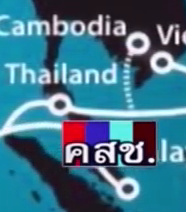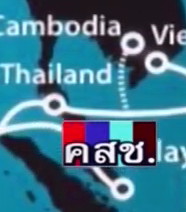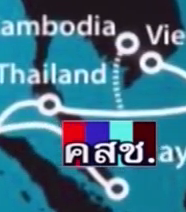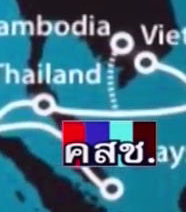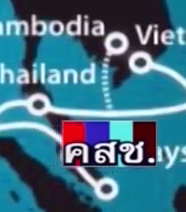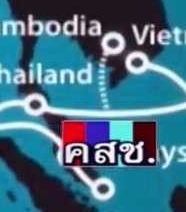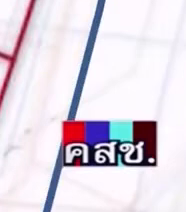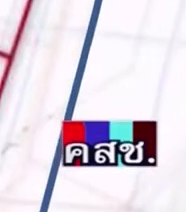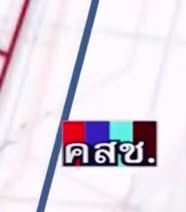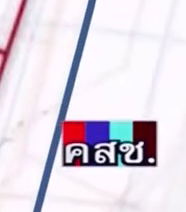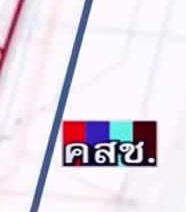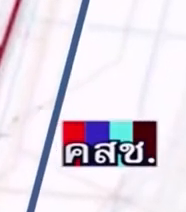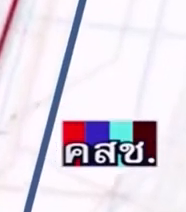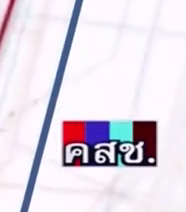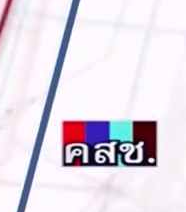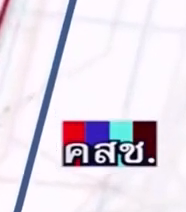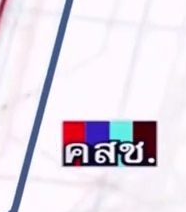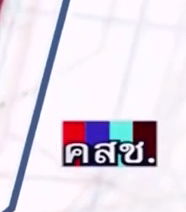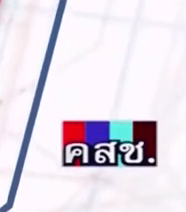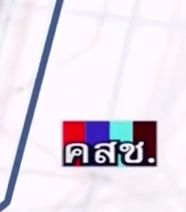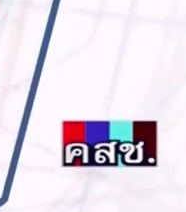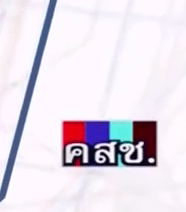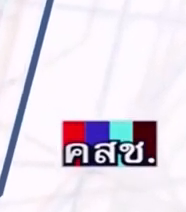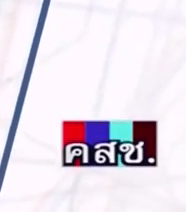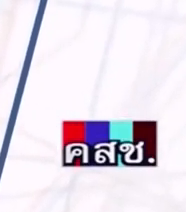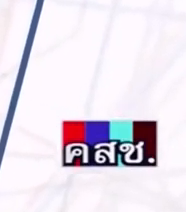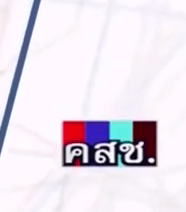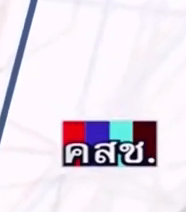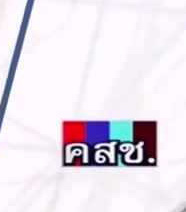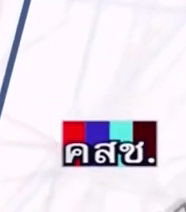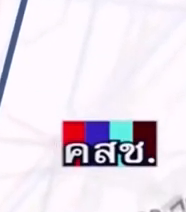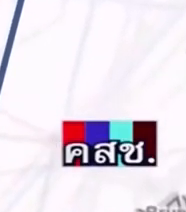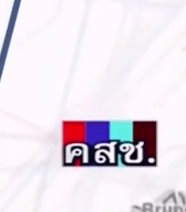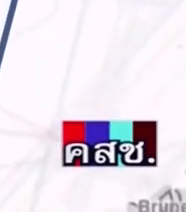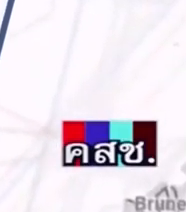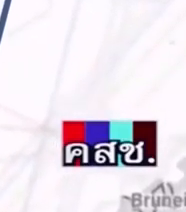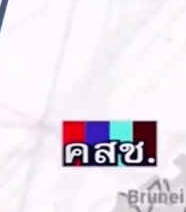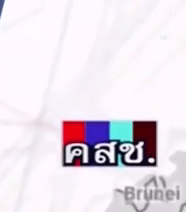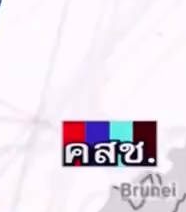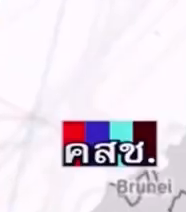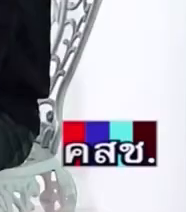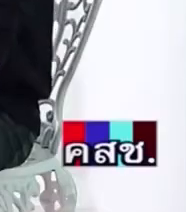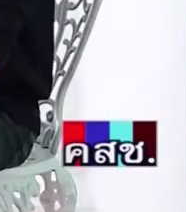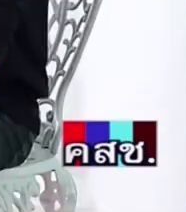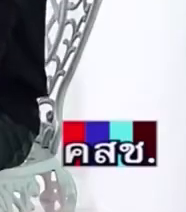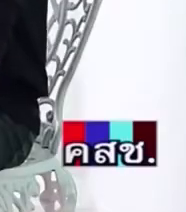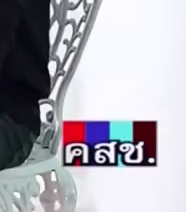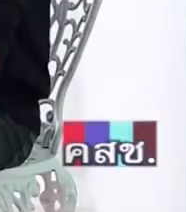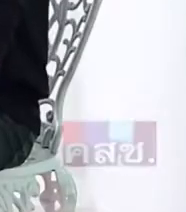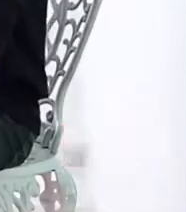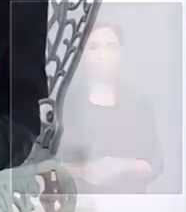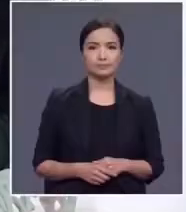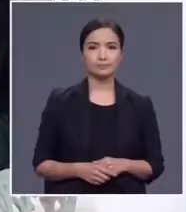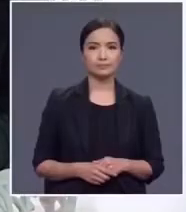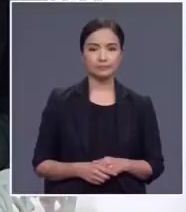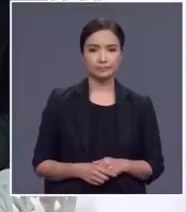ผ่านพื้นดินไปที่สงขลาต่อไปยังฮ่องกงญี่ปุ่นไปอเมริกาเป็นการเชื่อมโยงสอง มหาสมุทรทั่วโลกเลย ระหว่างมหาสมุ